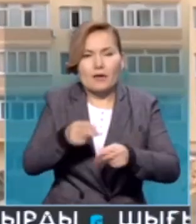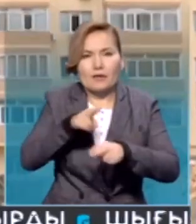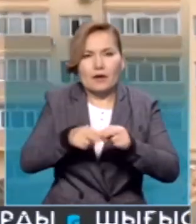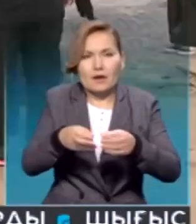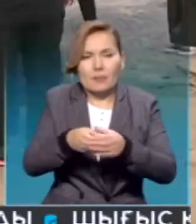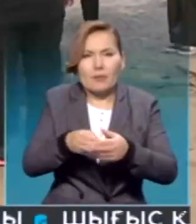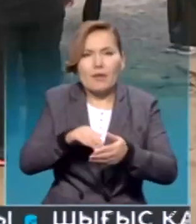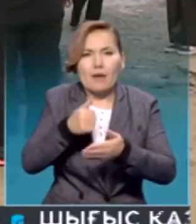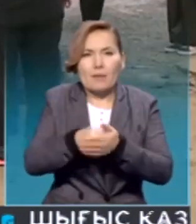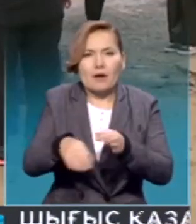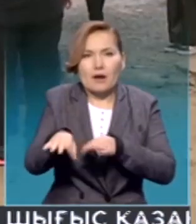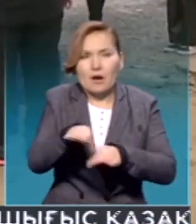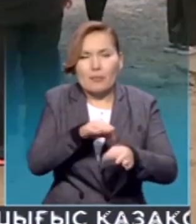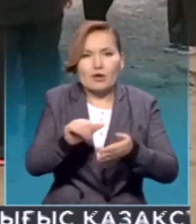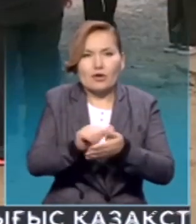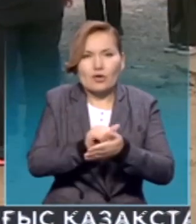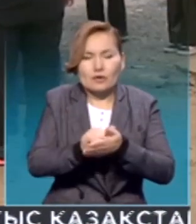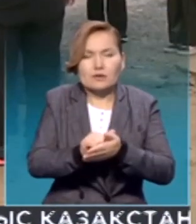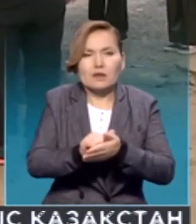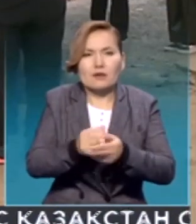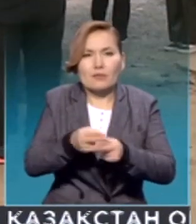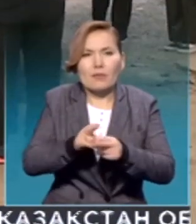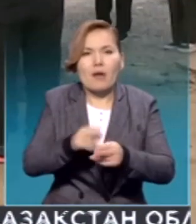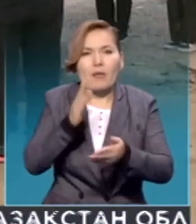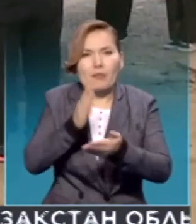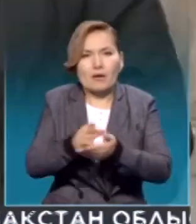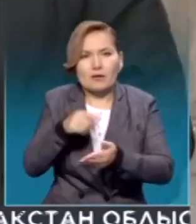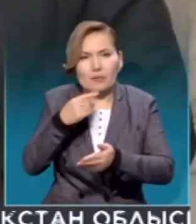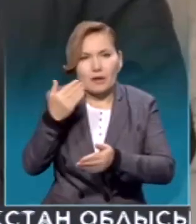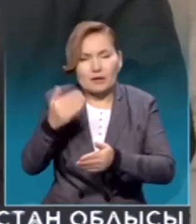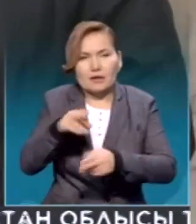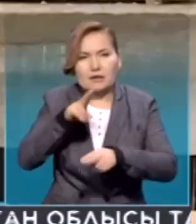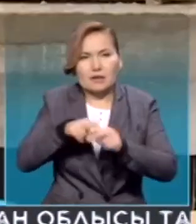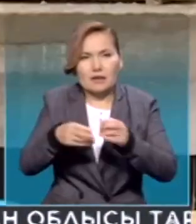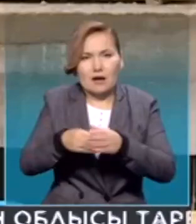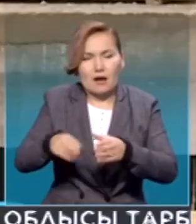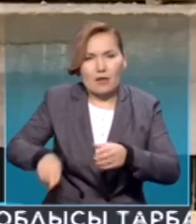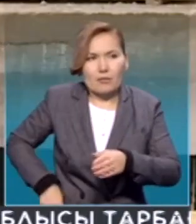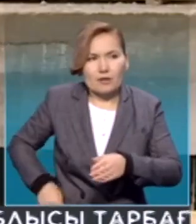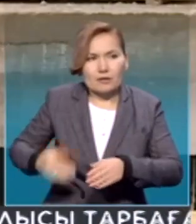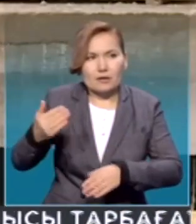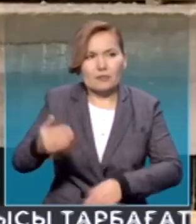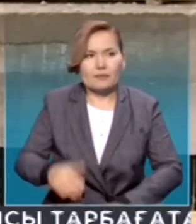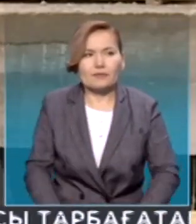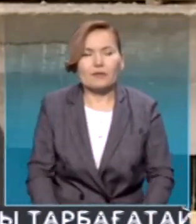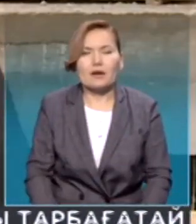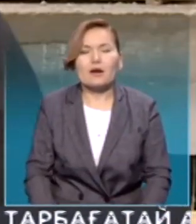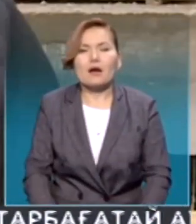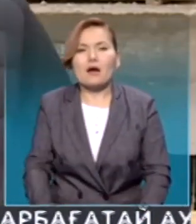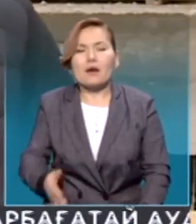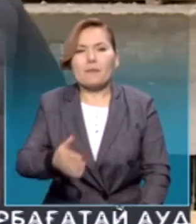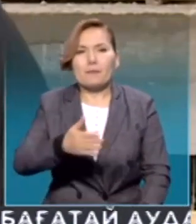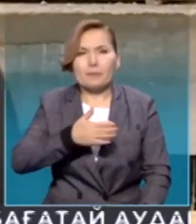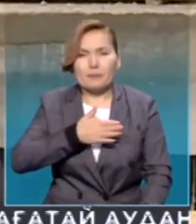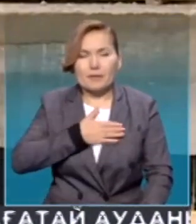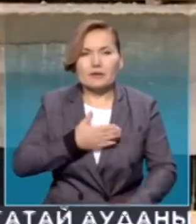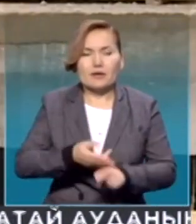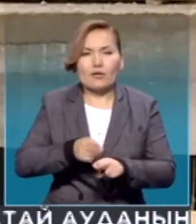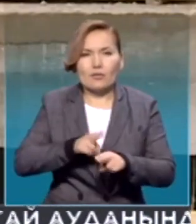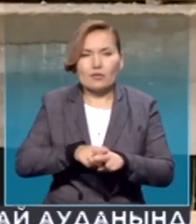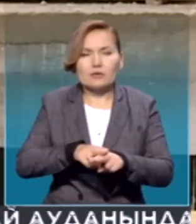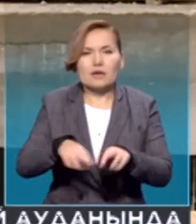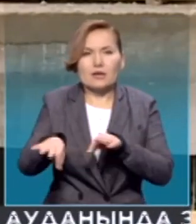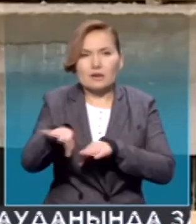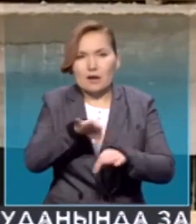жобаны бас архитектордың рұқсатымен бастағанын айтады. Біз деген АПЗ дейді, архитектурный проектировочный задание дейді,